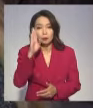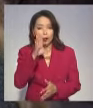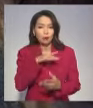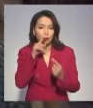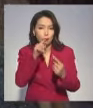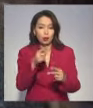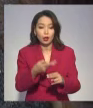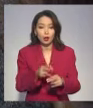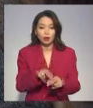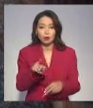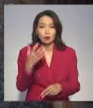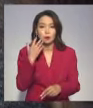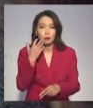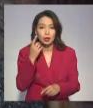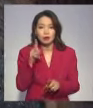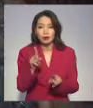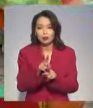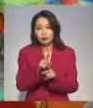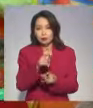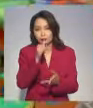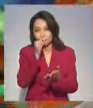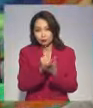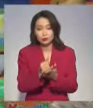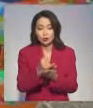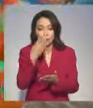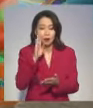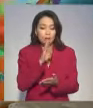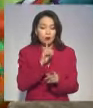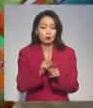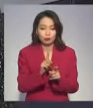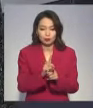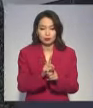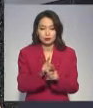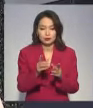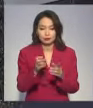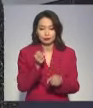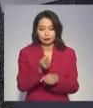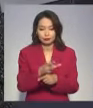этого шага. Не дали крова над головой и собственные мама и папа.